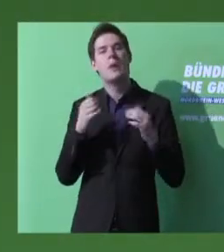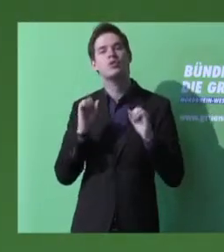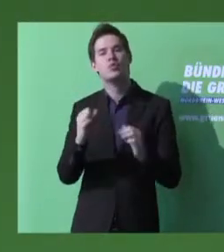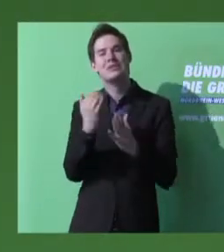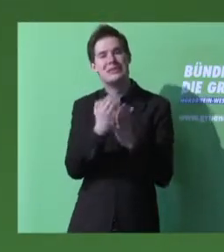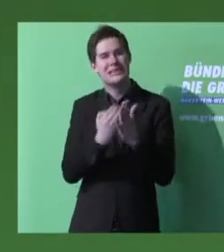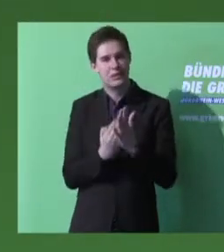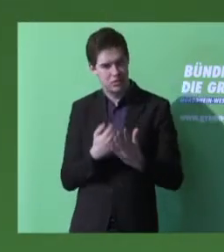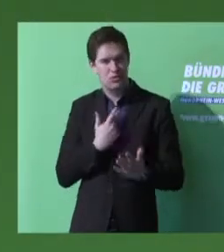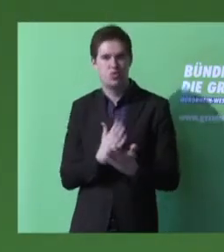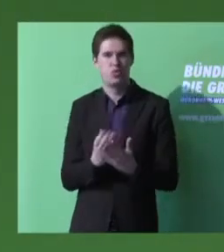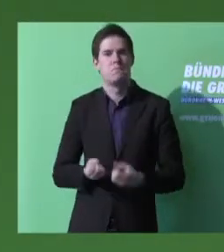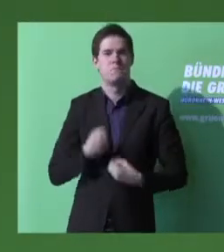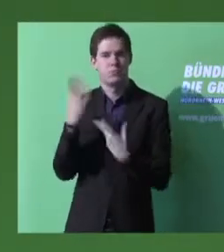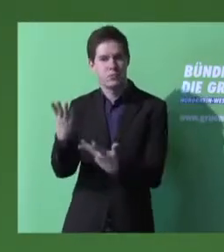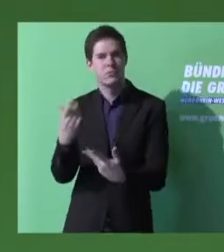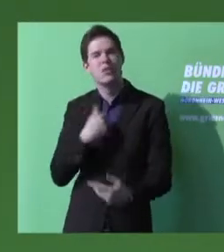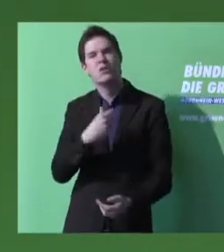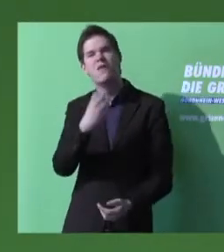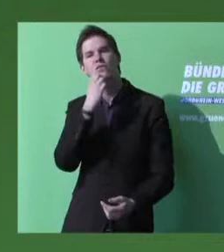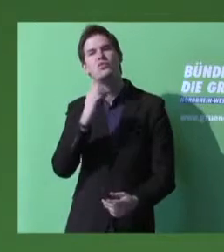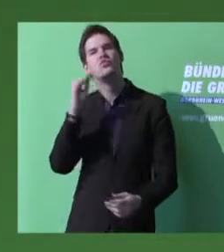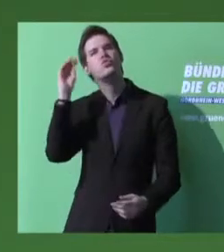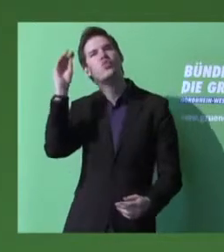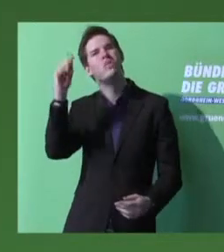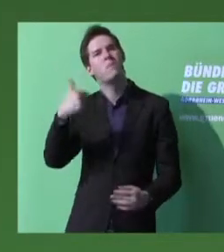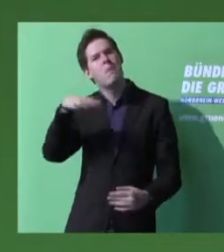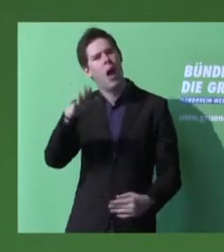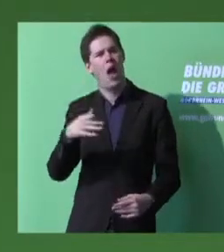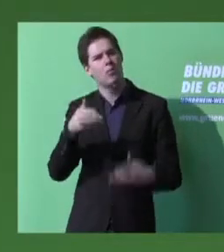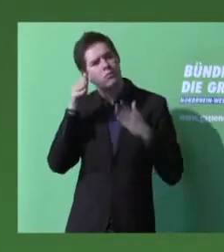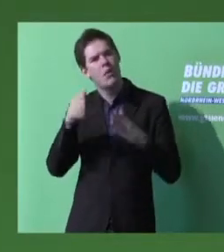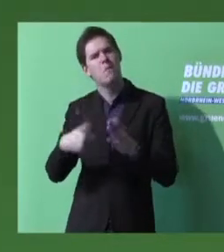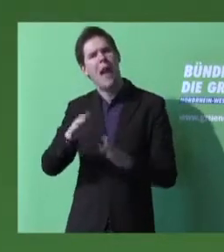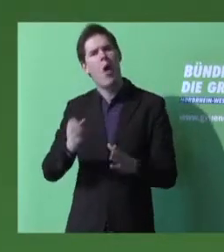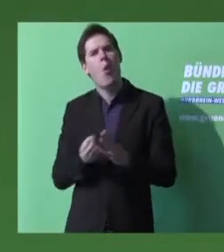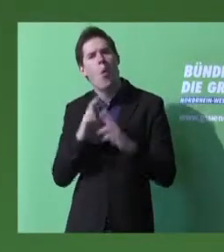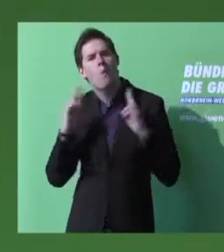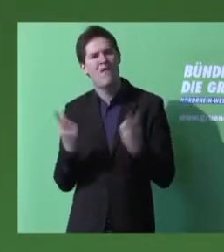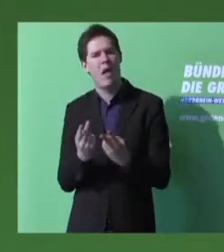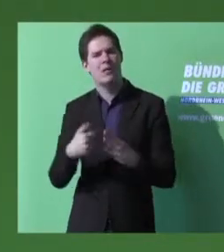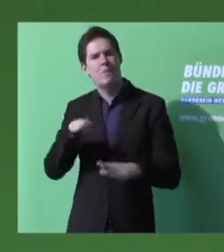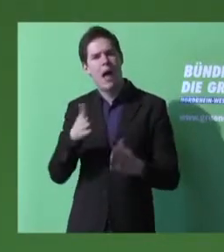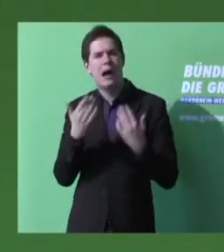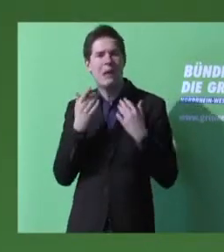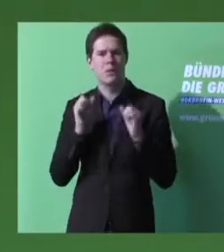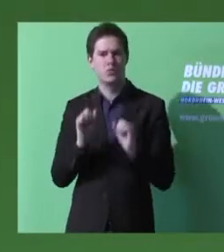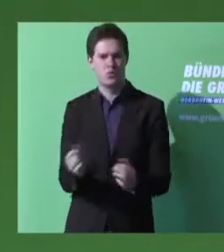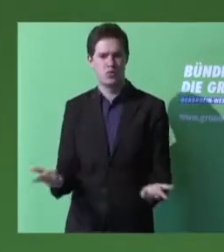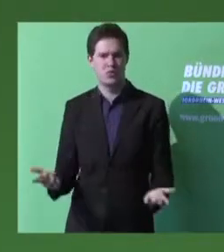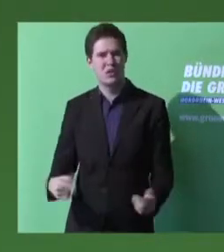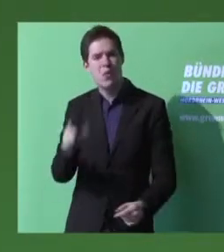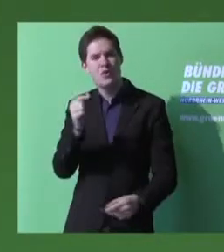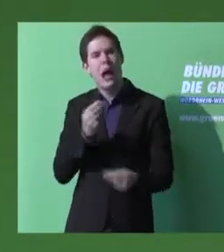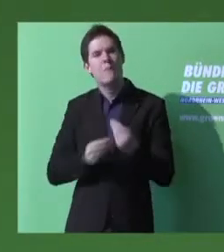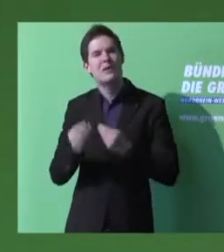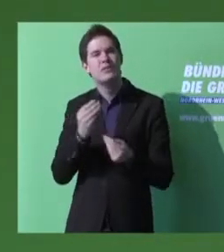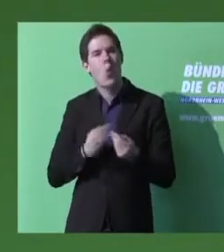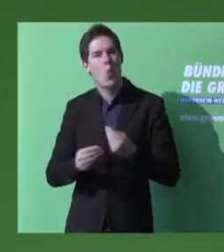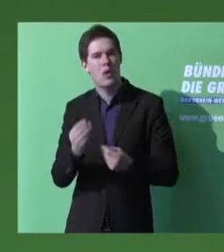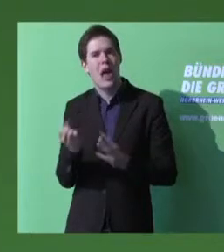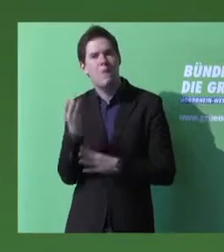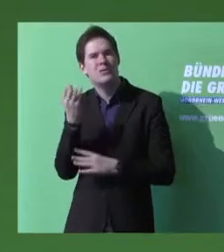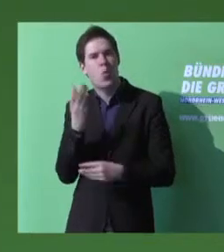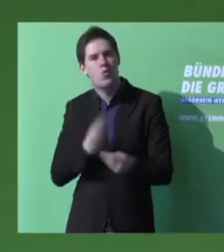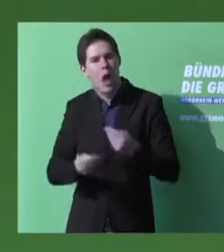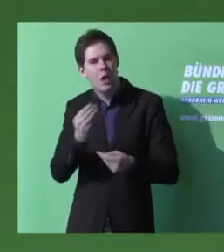Wir wollen zurückkehren zu einer ehrgeizigen Klimaschutzpolitik. Und wir wollen den Emissionshandel wiederbeleben, den die Konservativen